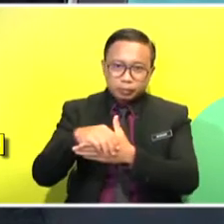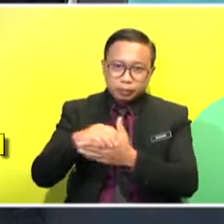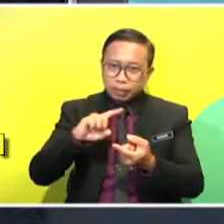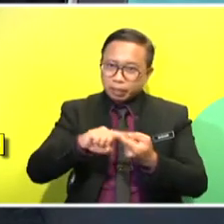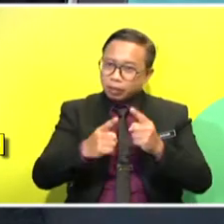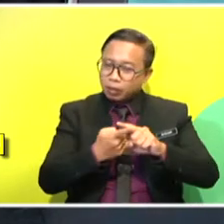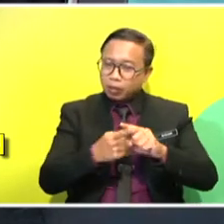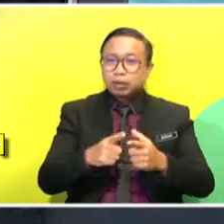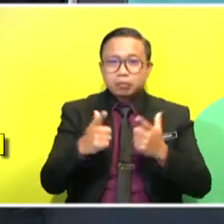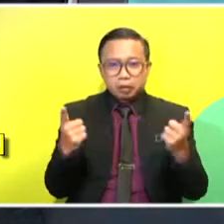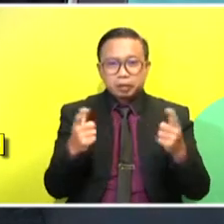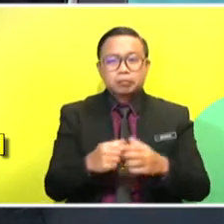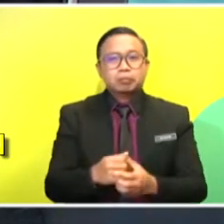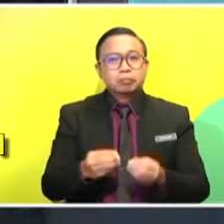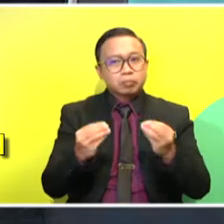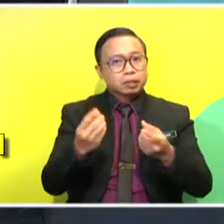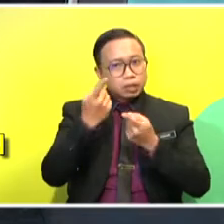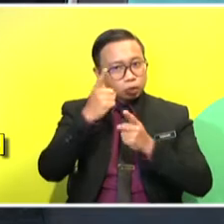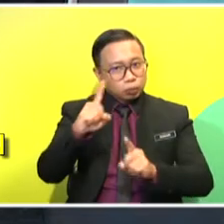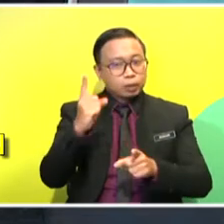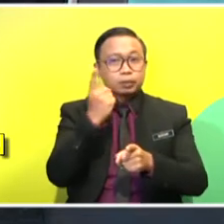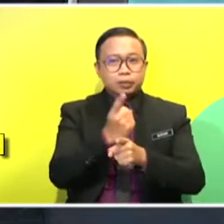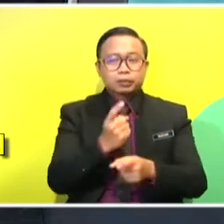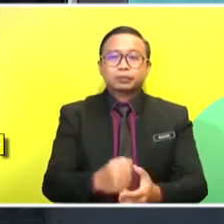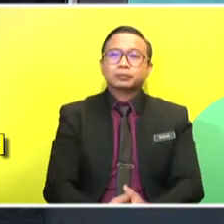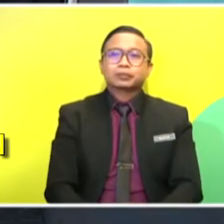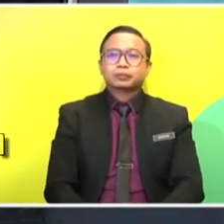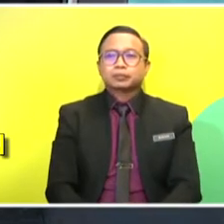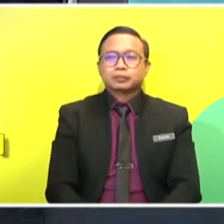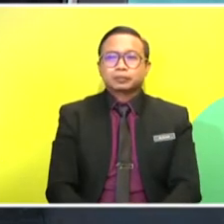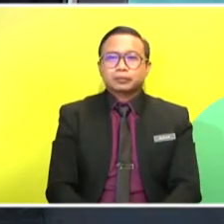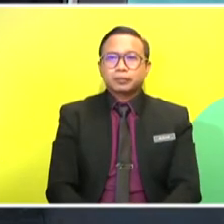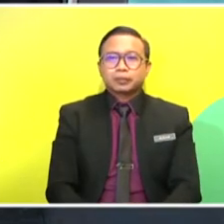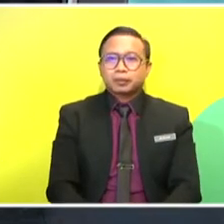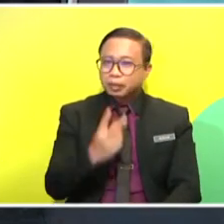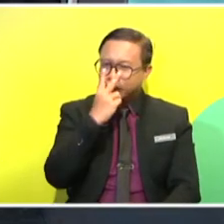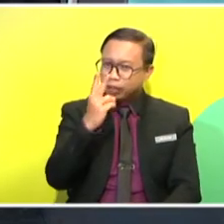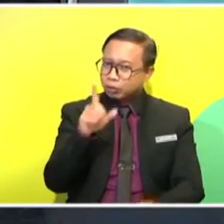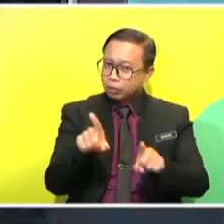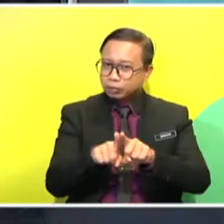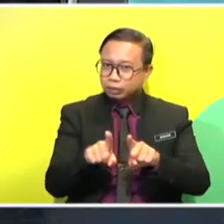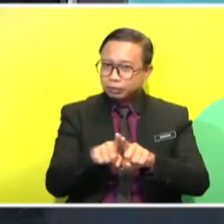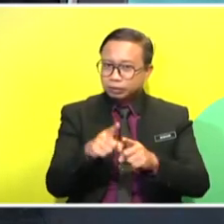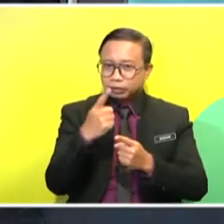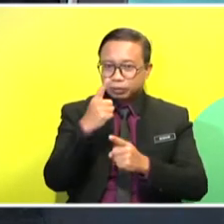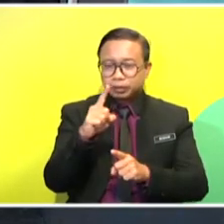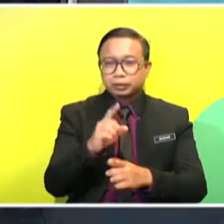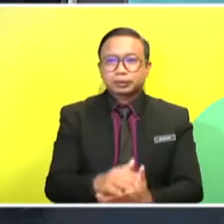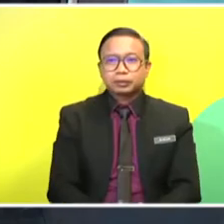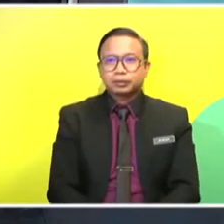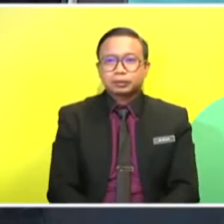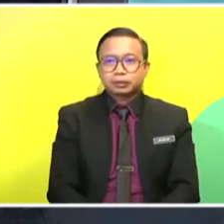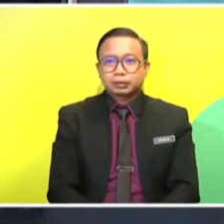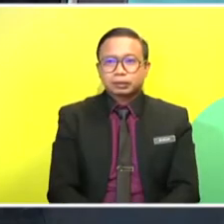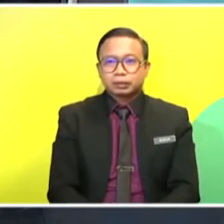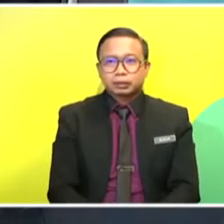bintang kerana memberi jawapan yang tepat. Okey, kita tengok sama-sama jawapan itu. Okey, jawapan dia